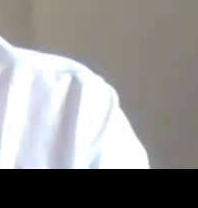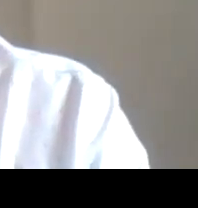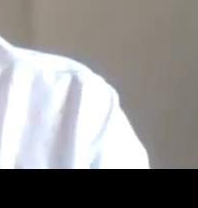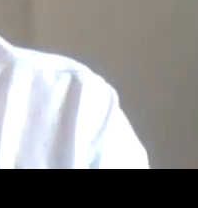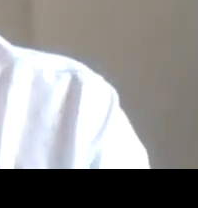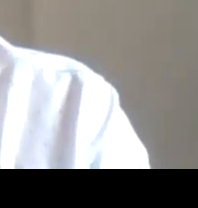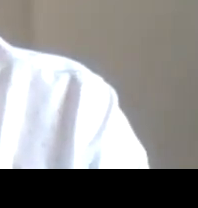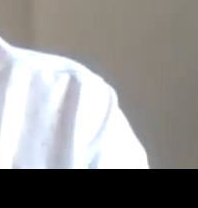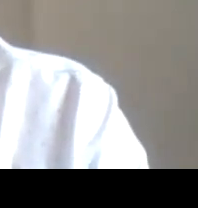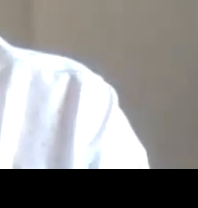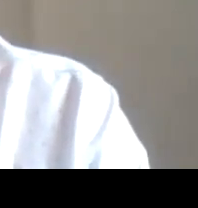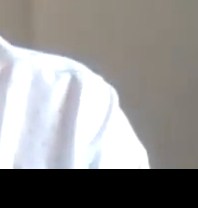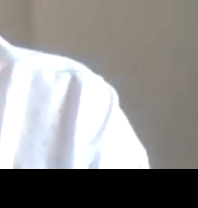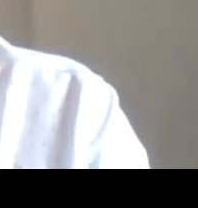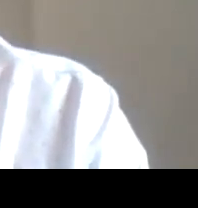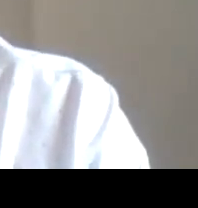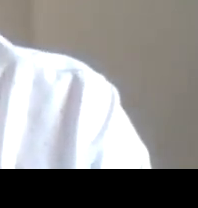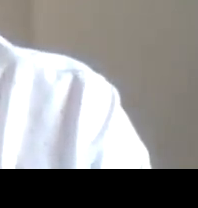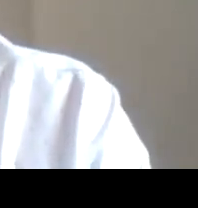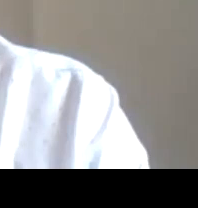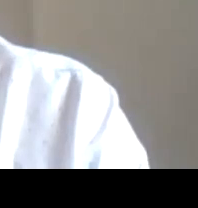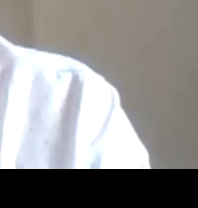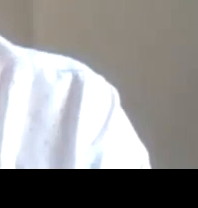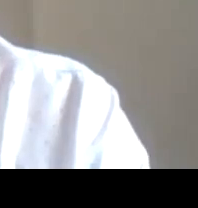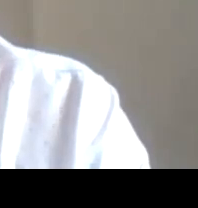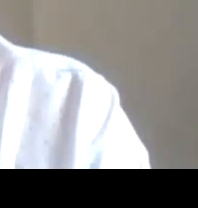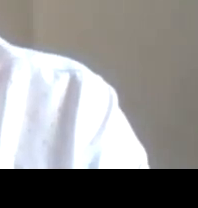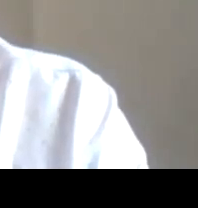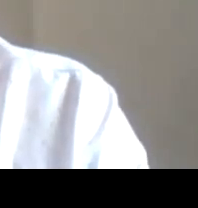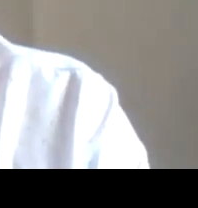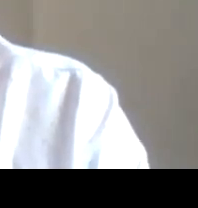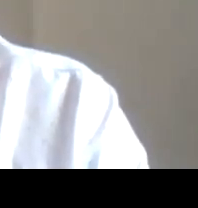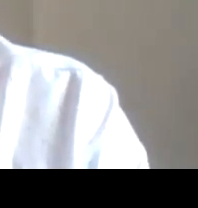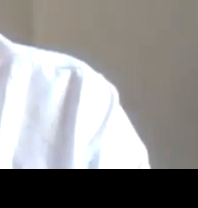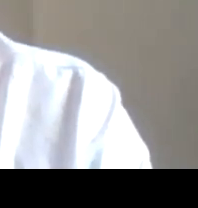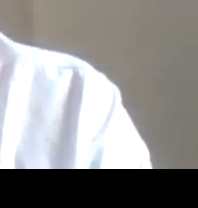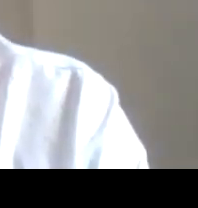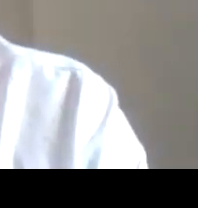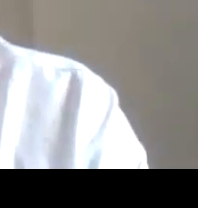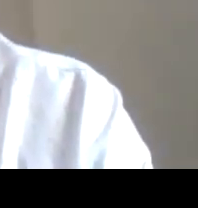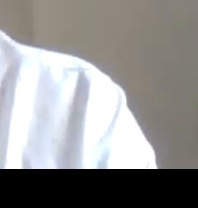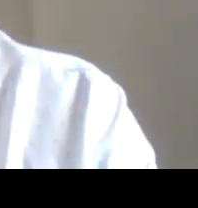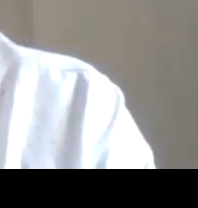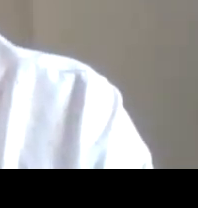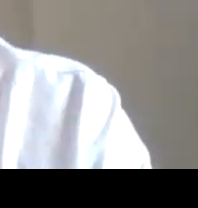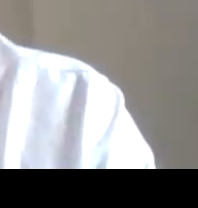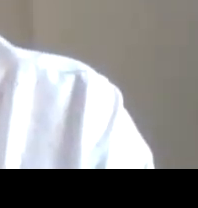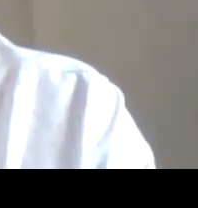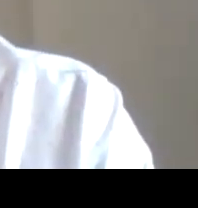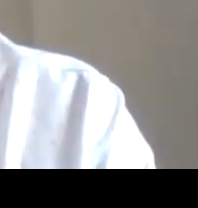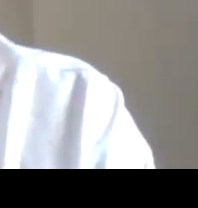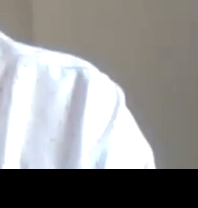người trong 10 năm mà tập nhiều thế võ, mà tôi sợ một người tập một thế võ trong vòng 10 năm.